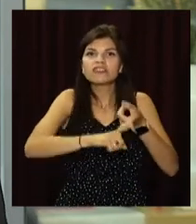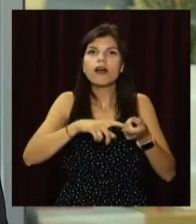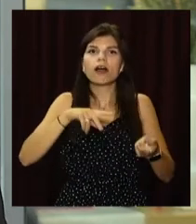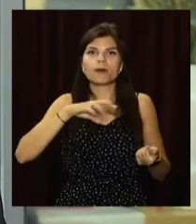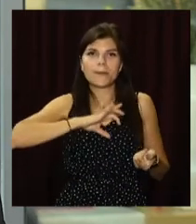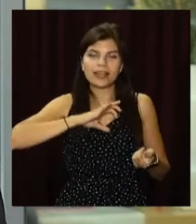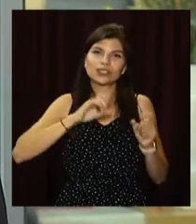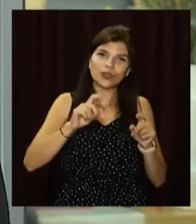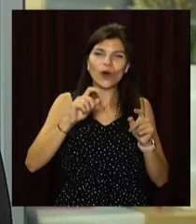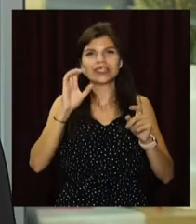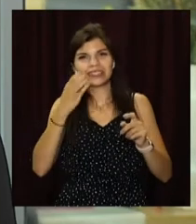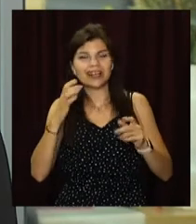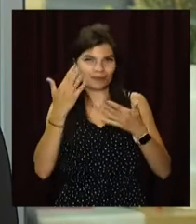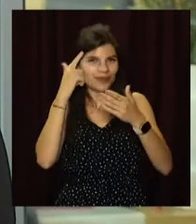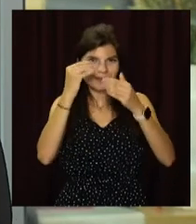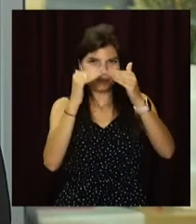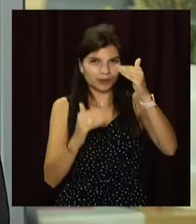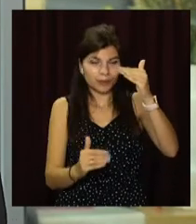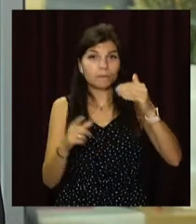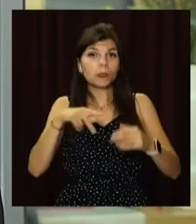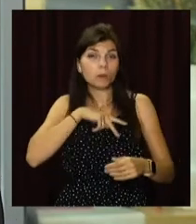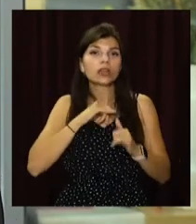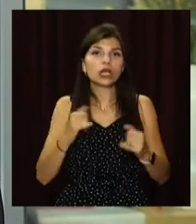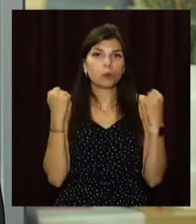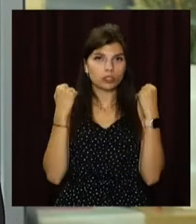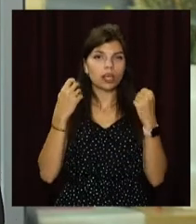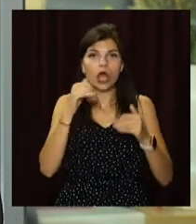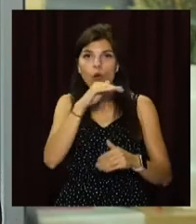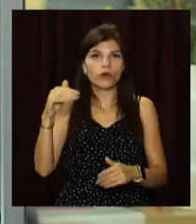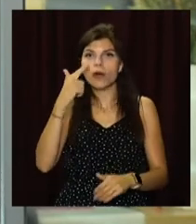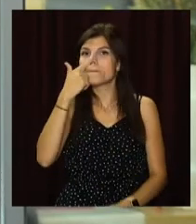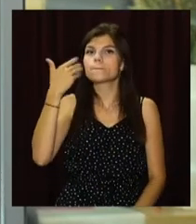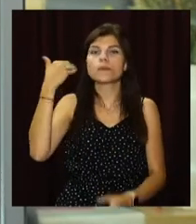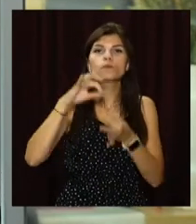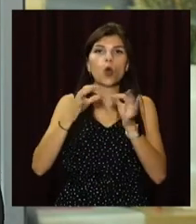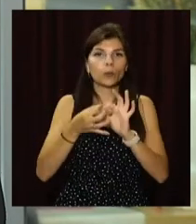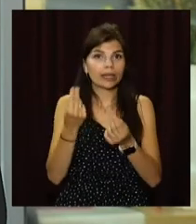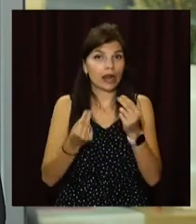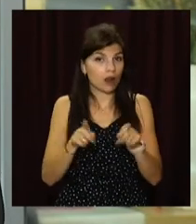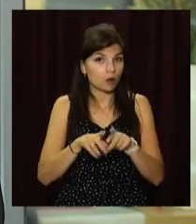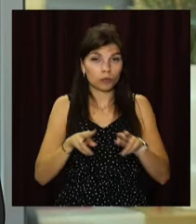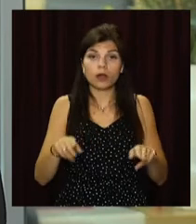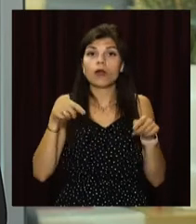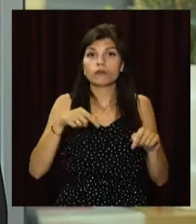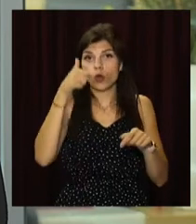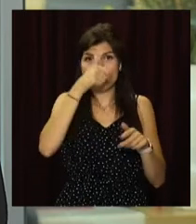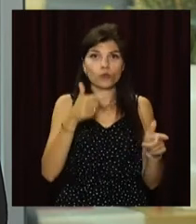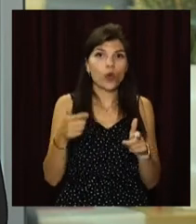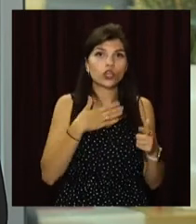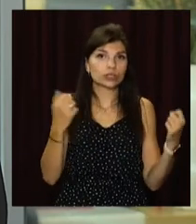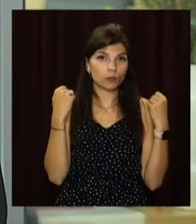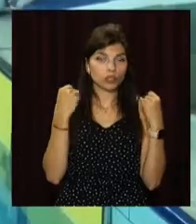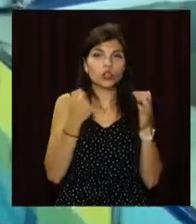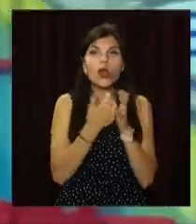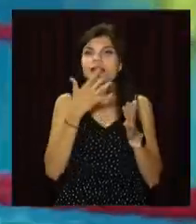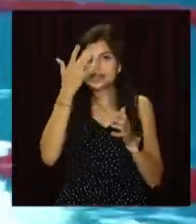Зазначимо, Міністерство молоді та спорту залишило призові для спортсменів на рівні попередніх Олімпійських ігор. Цьогоріч на підготовку наших спортсменів